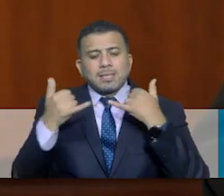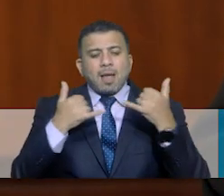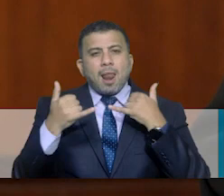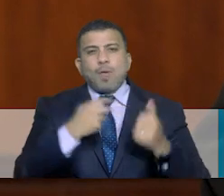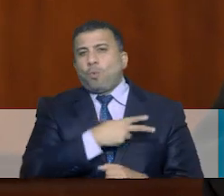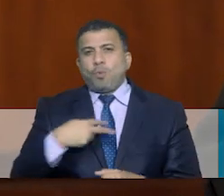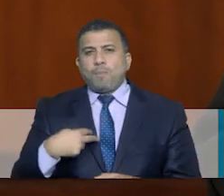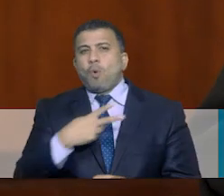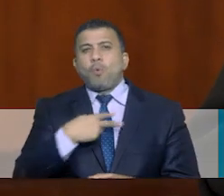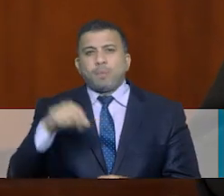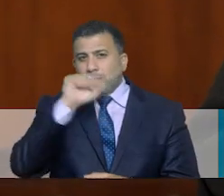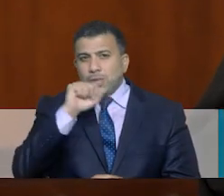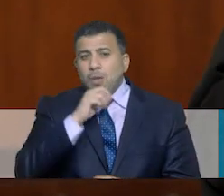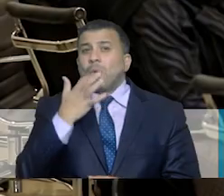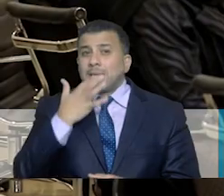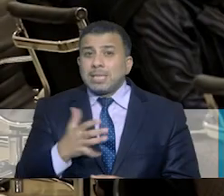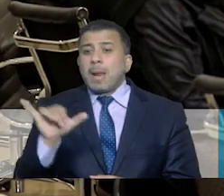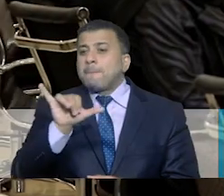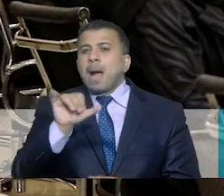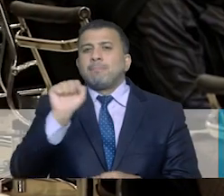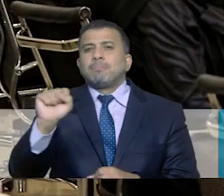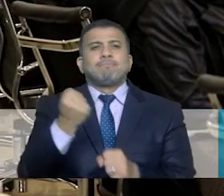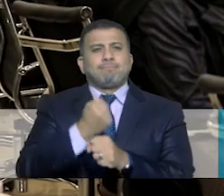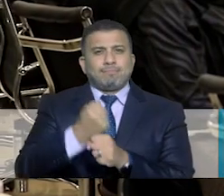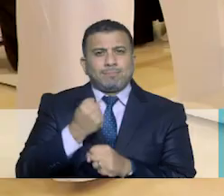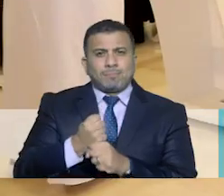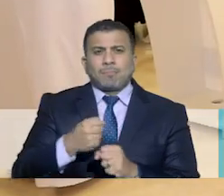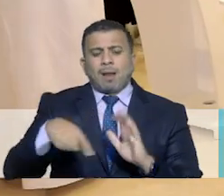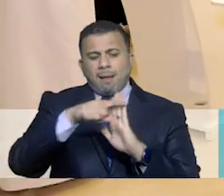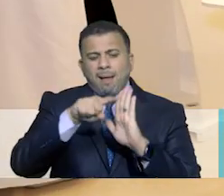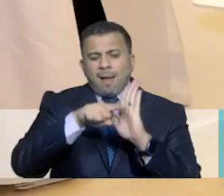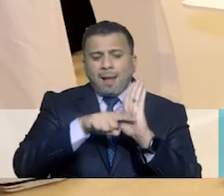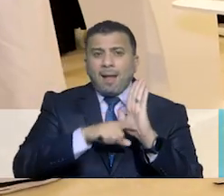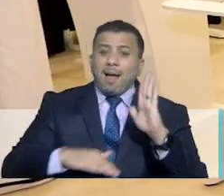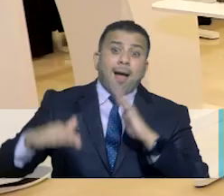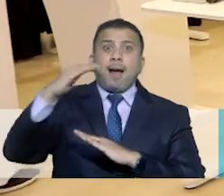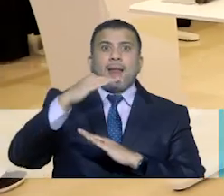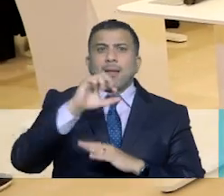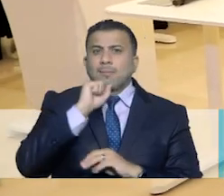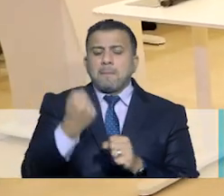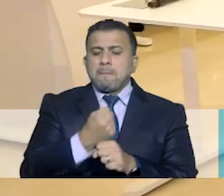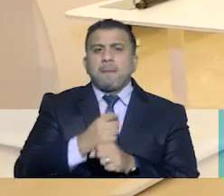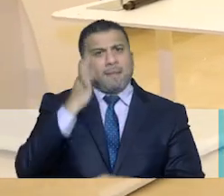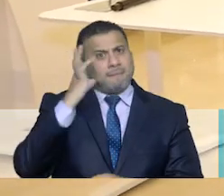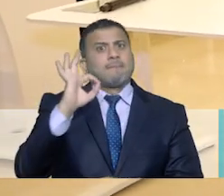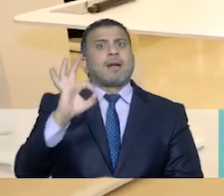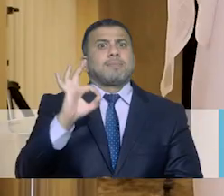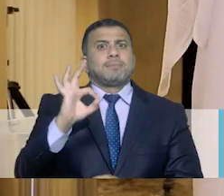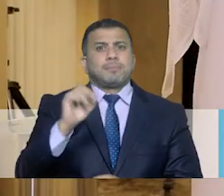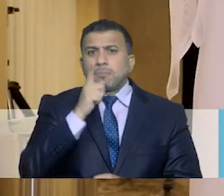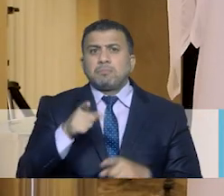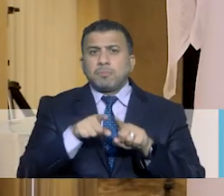الاتصال الحكومي بحكومه الشارقه وتسهيل مهامهم وفق اعلى معايير الجوده والمهنيه بما